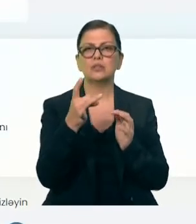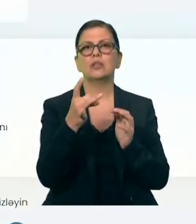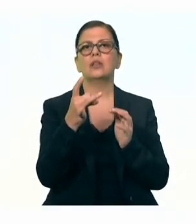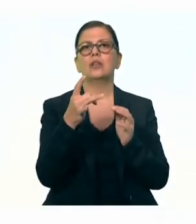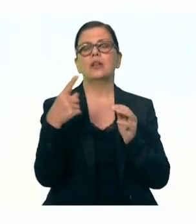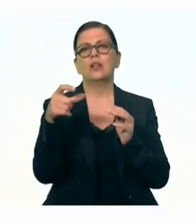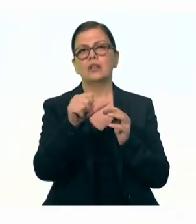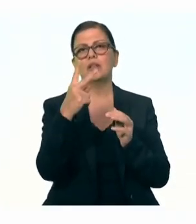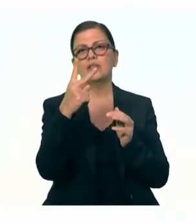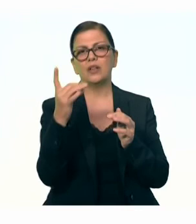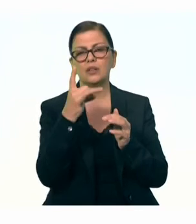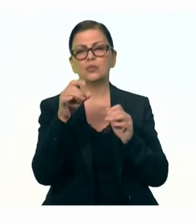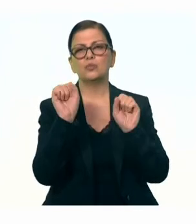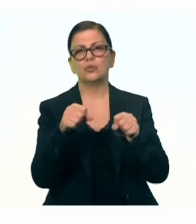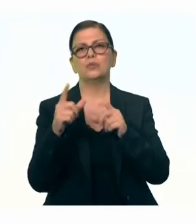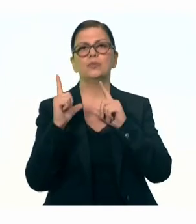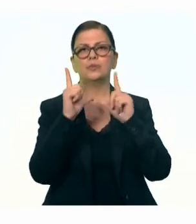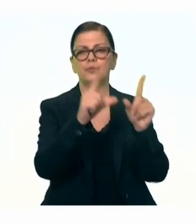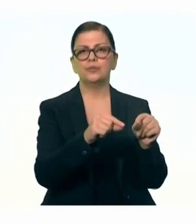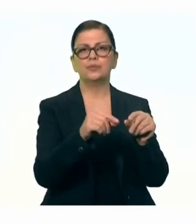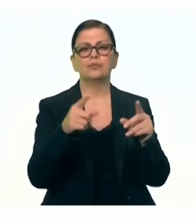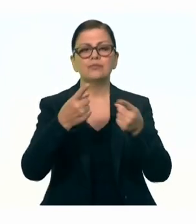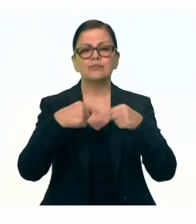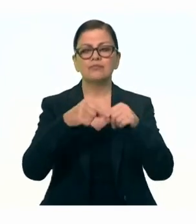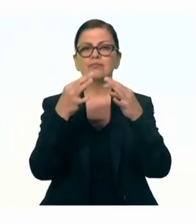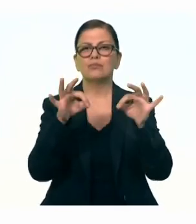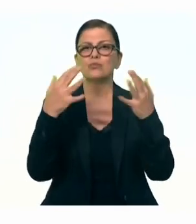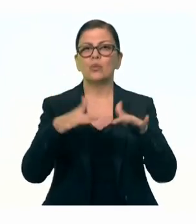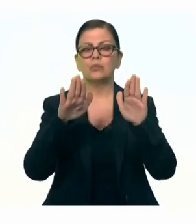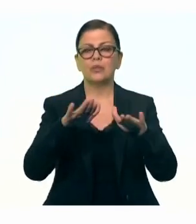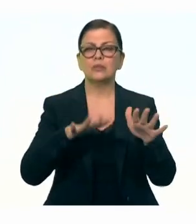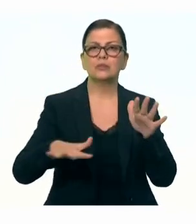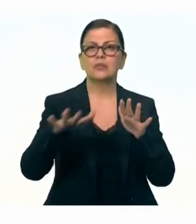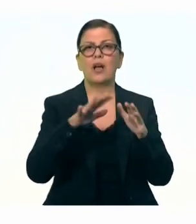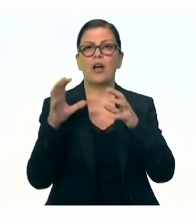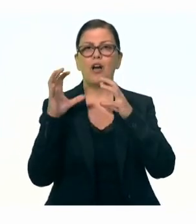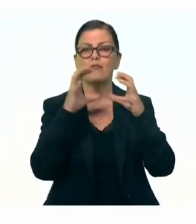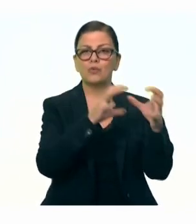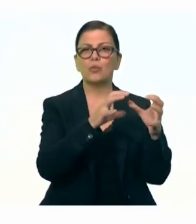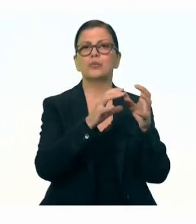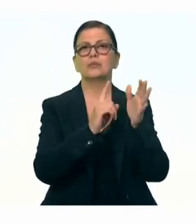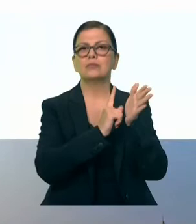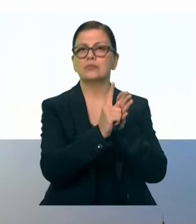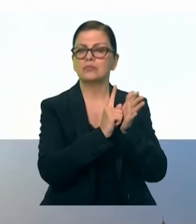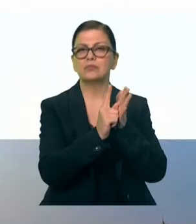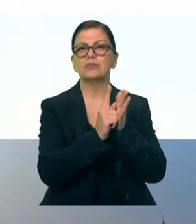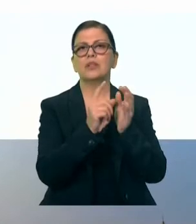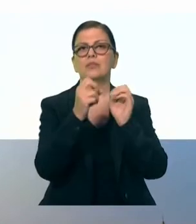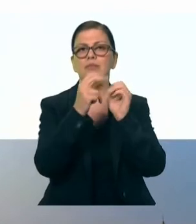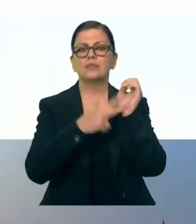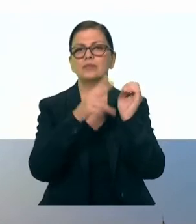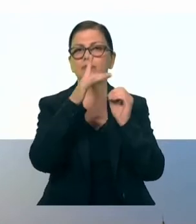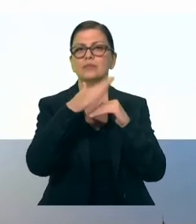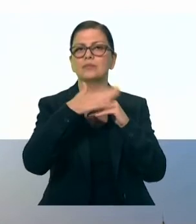istiqamətlərdə isə həftədə 2 dəfə səfər olacaq. İşğaldan azad edilmiş ərazilərə təşkil olunan avtobus reislərinə ilkin mərhələdə